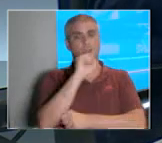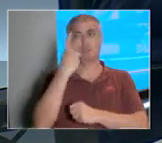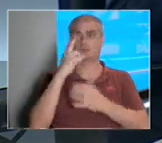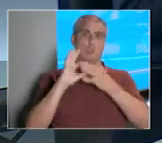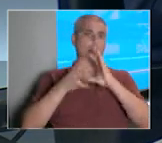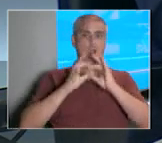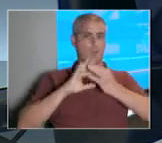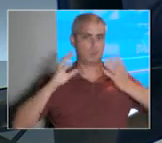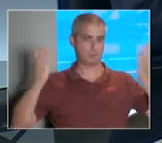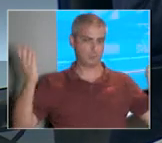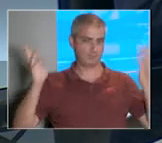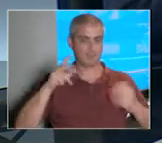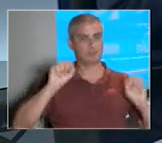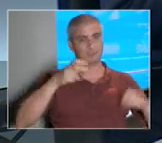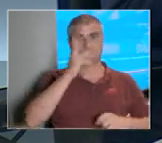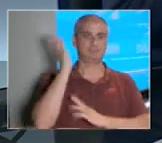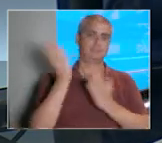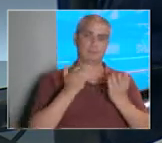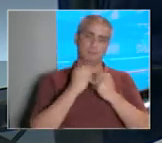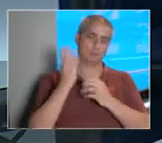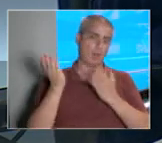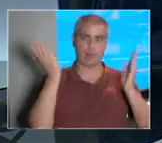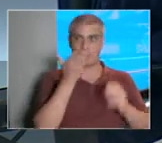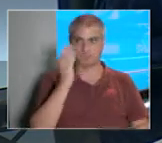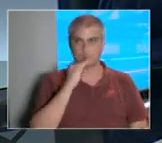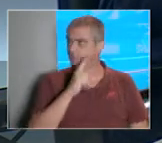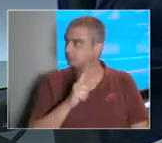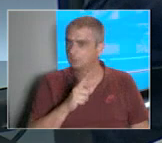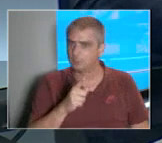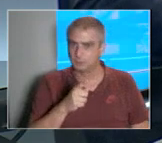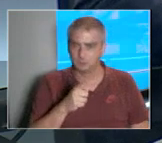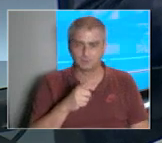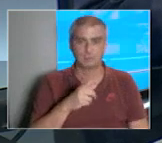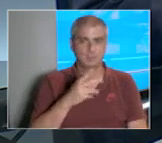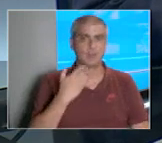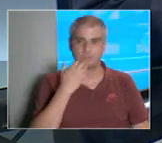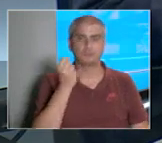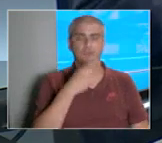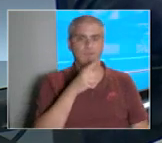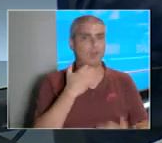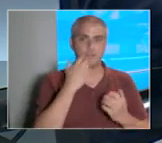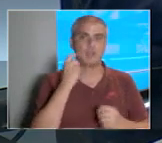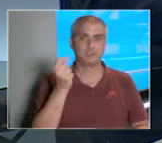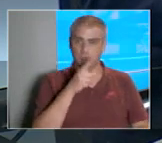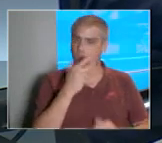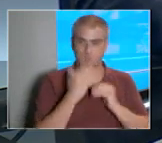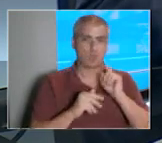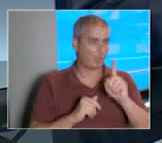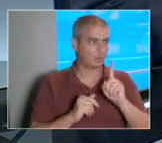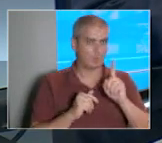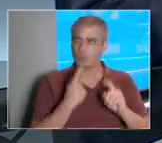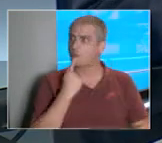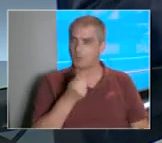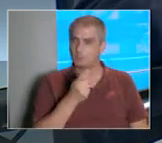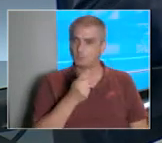אאודי וריבלין הזמין לליל הסדר את המשפחה שלו, אל תלכו עם מסכות. פרשת שבוע שלנו ואתם בסוף. יכולים ללכת למה שאתם רוצים, כי ממילא הממשלה מושחתת.